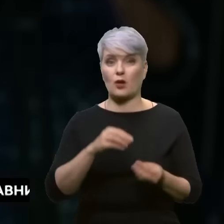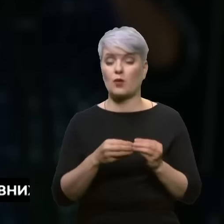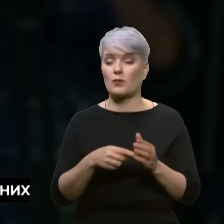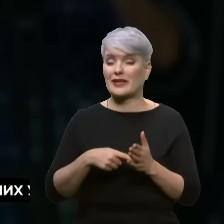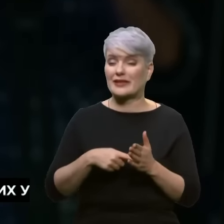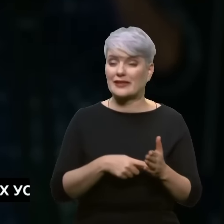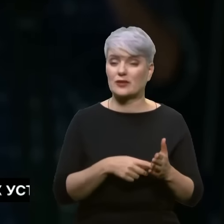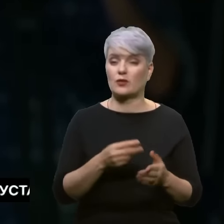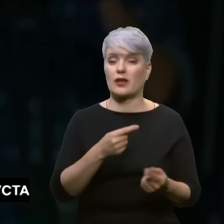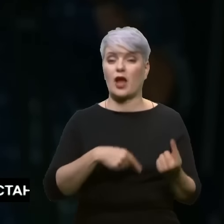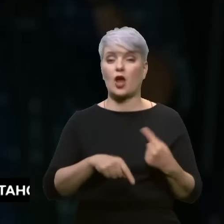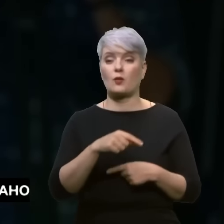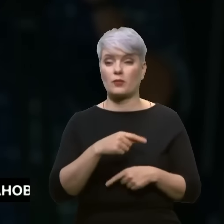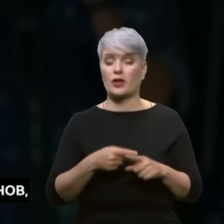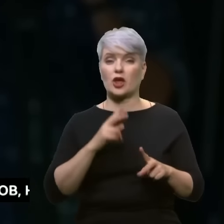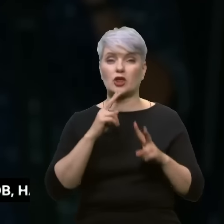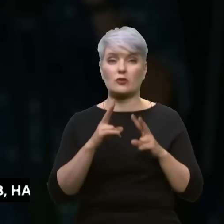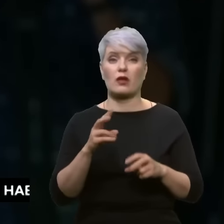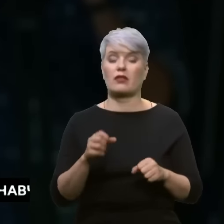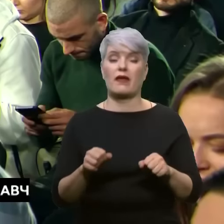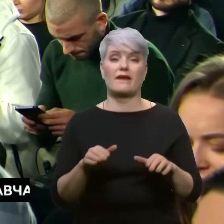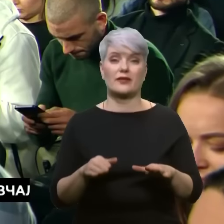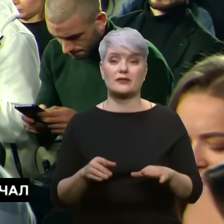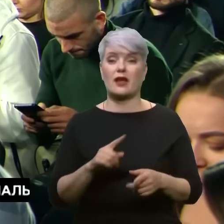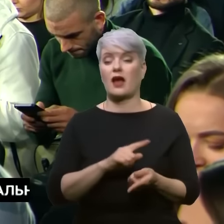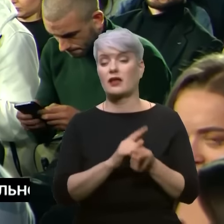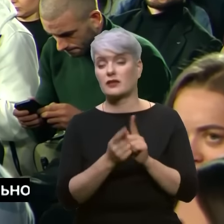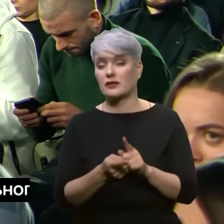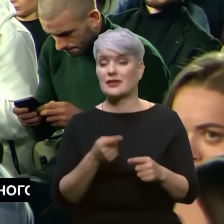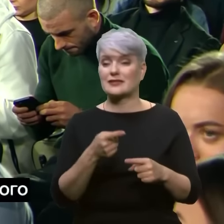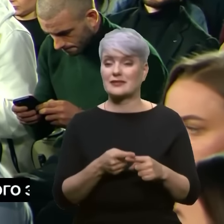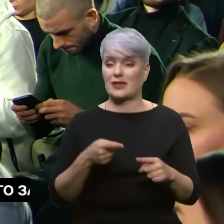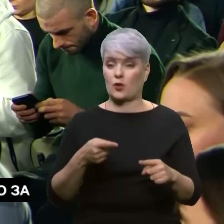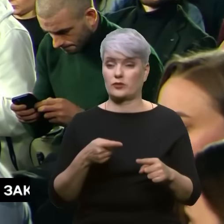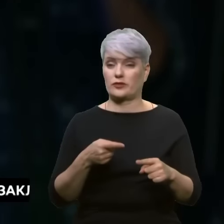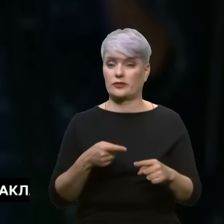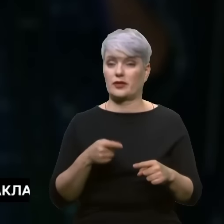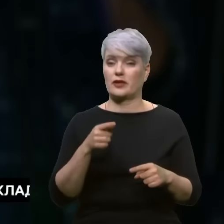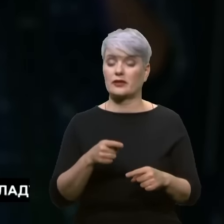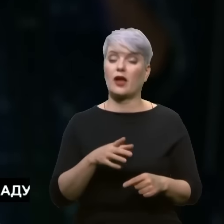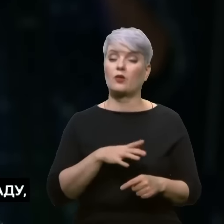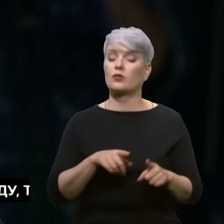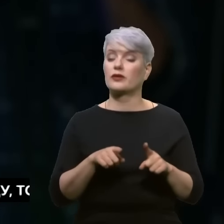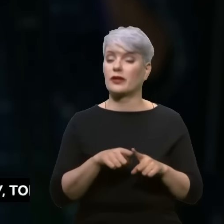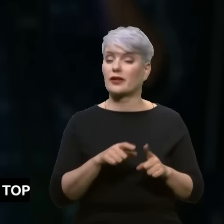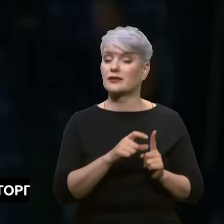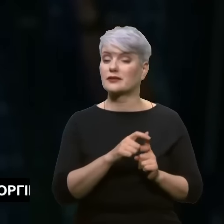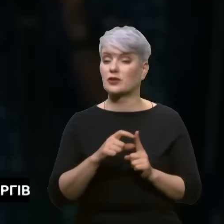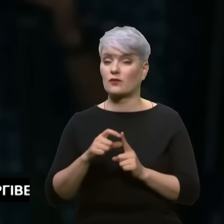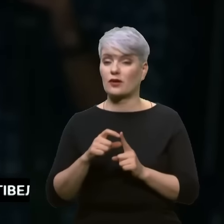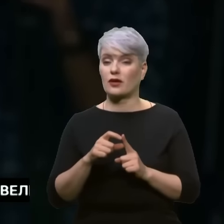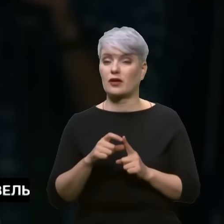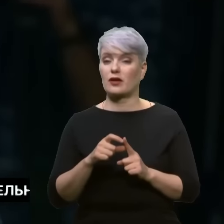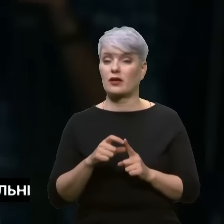бізнес, на який жаліються бізнесмени, не вирішилась, навіть загострилася. І процитую, там звучить такі слова, як